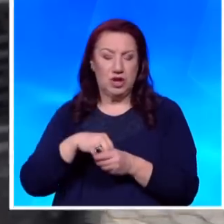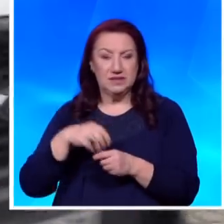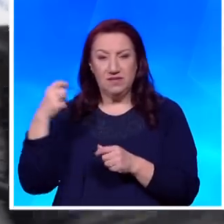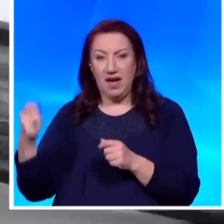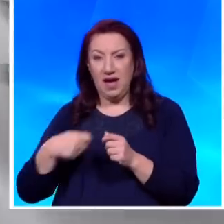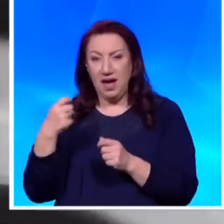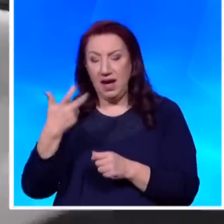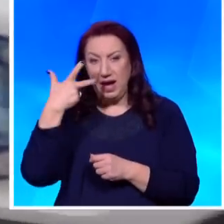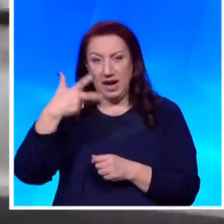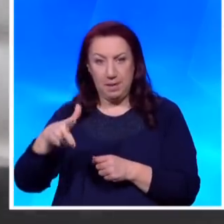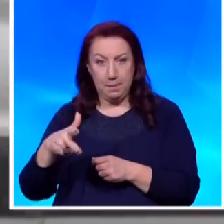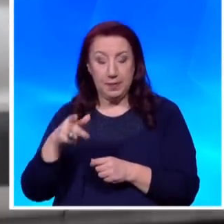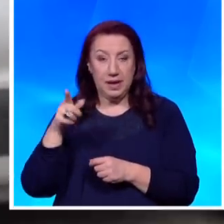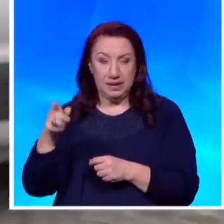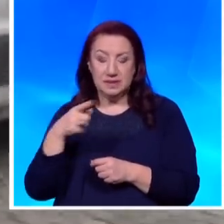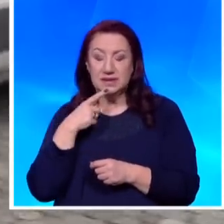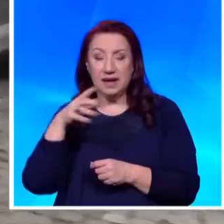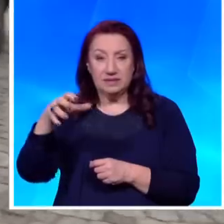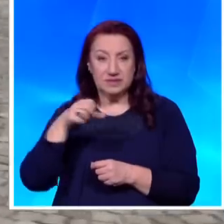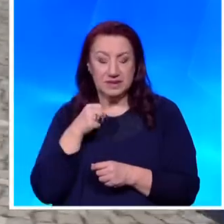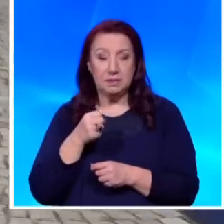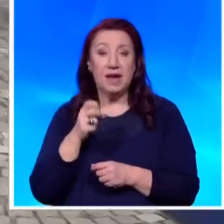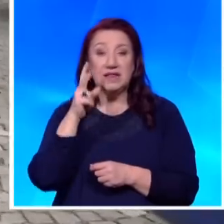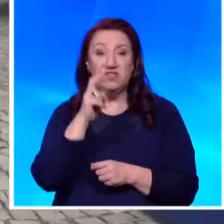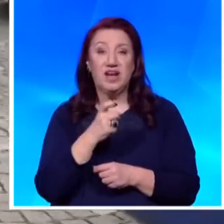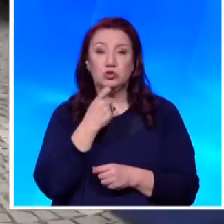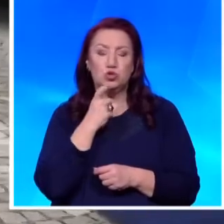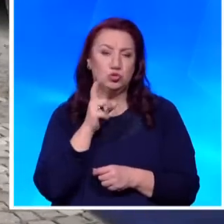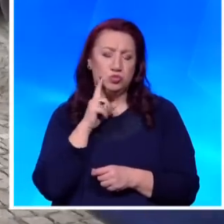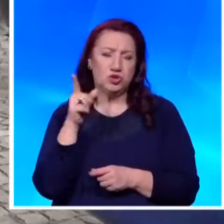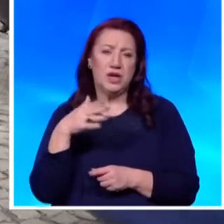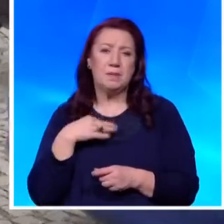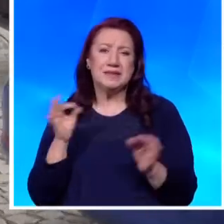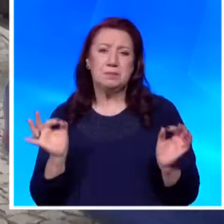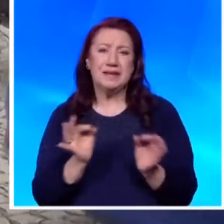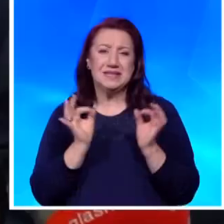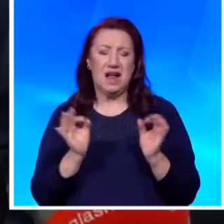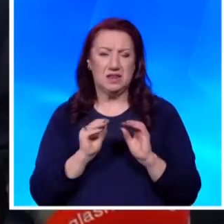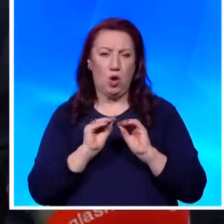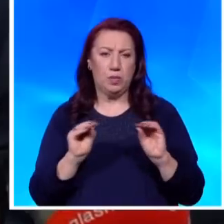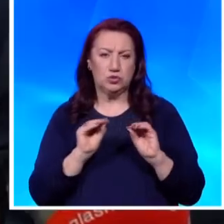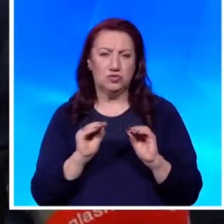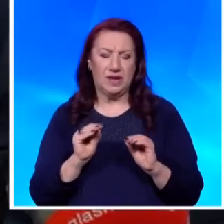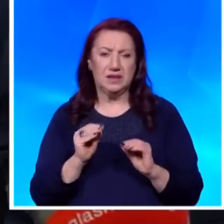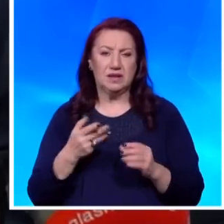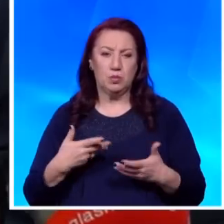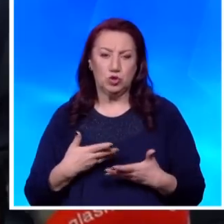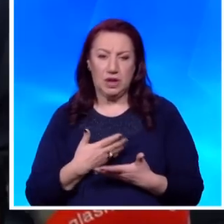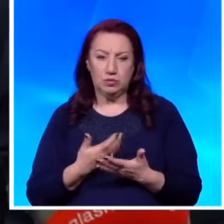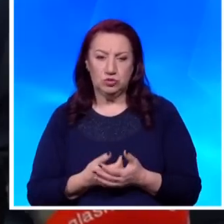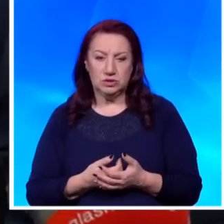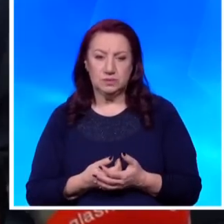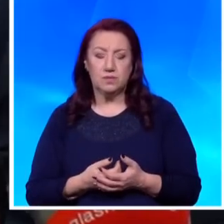Така попадат на 20-годишното момче, което е със специални образователни потребности. Начално пострадалото лице отказва, и